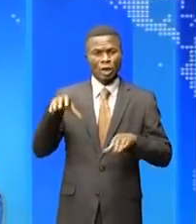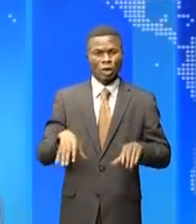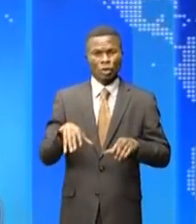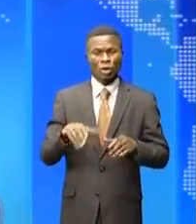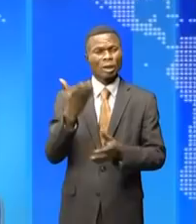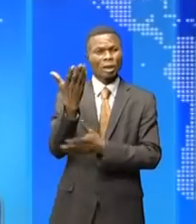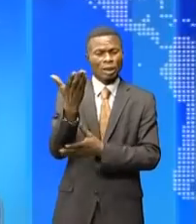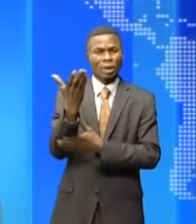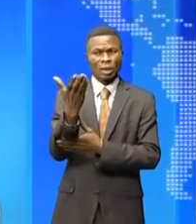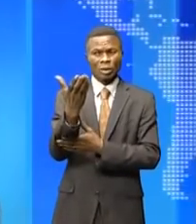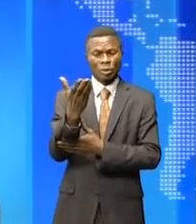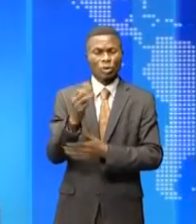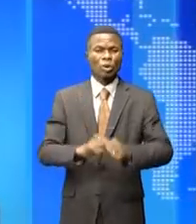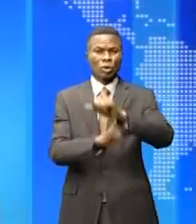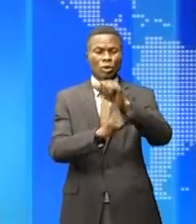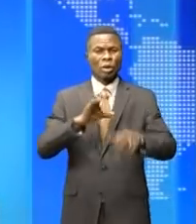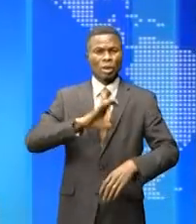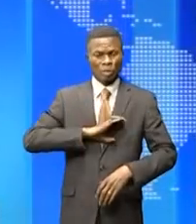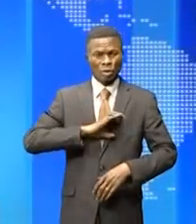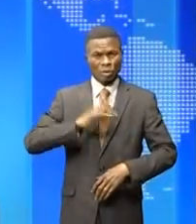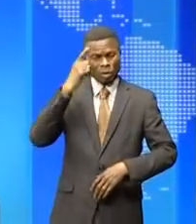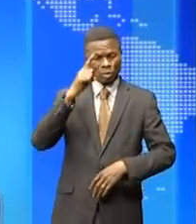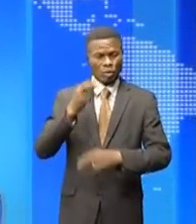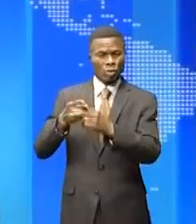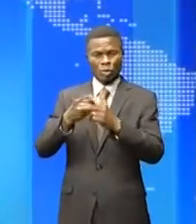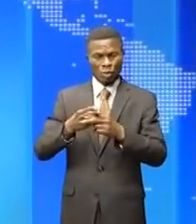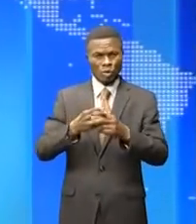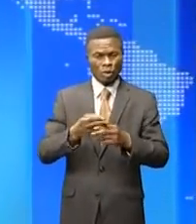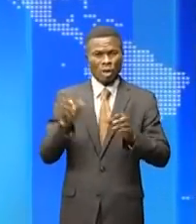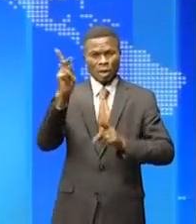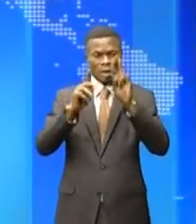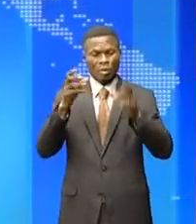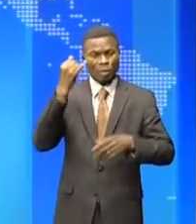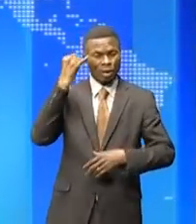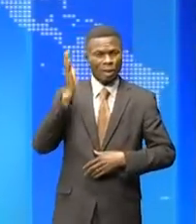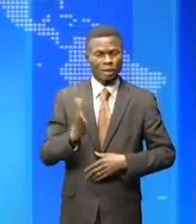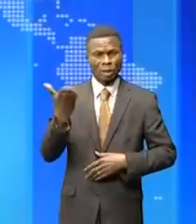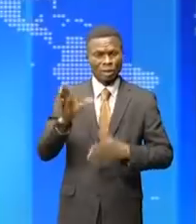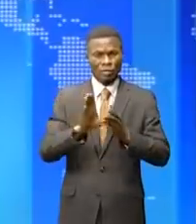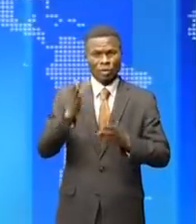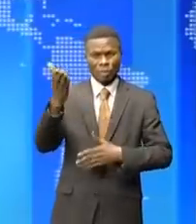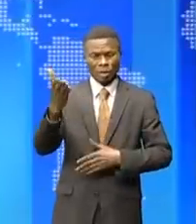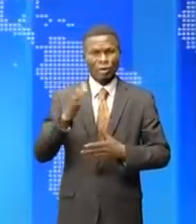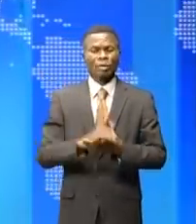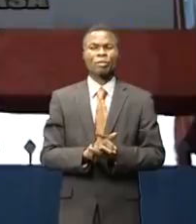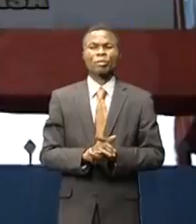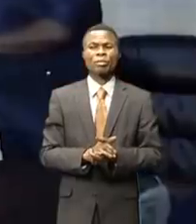sollicité l'apport de la police pour la sécurisation de leurs intérêts et cédric et lina